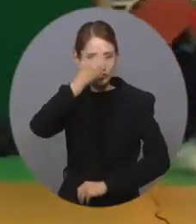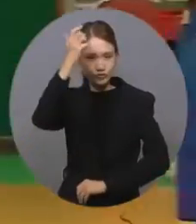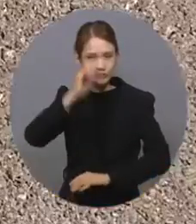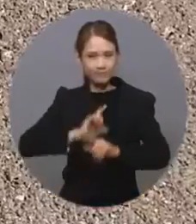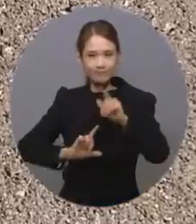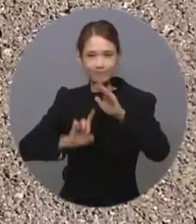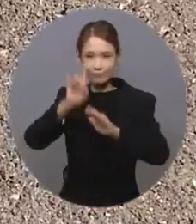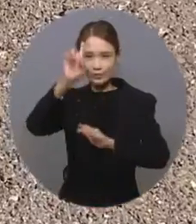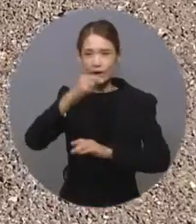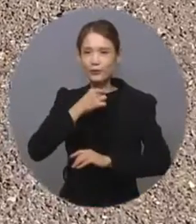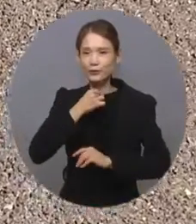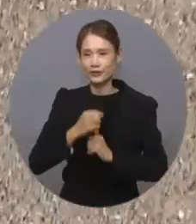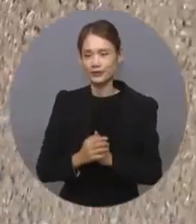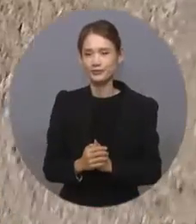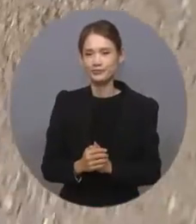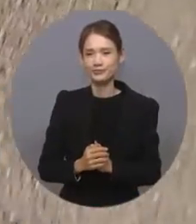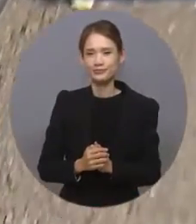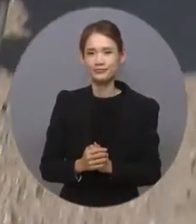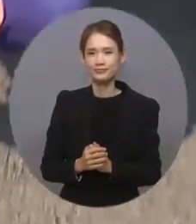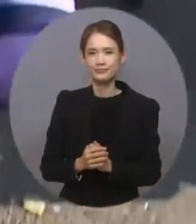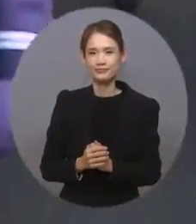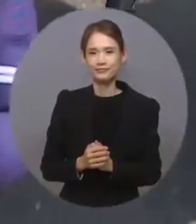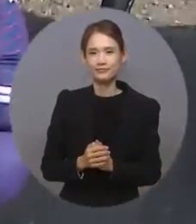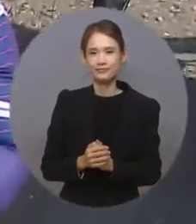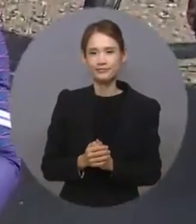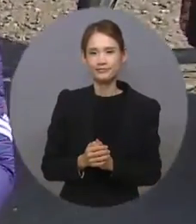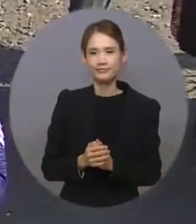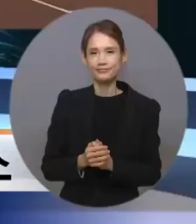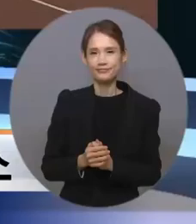있습니다. 복지TV 뉴스 박선용입니다.